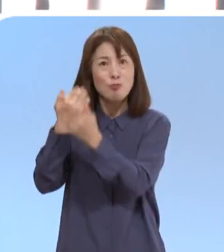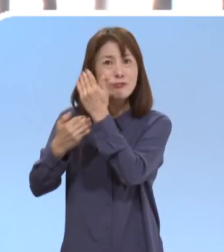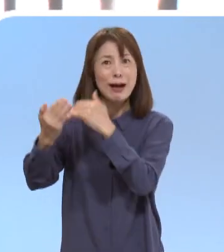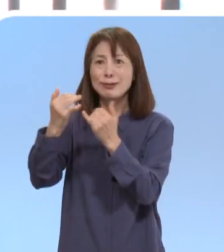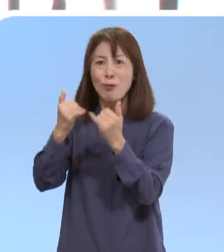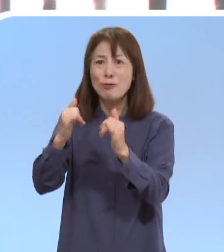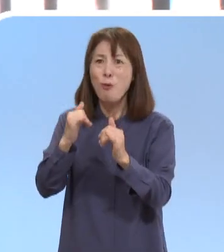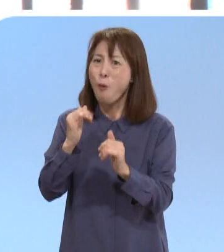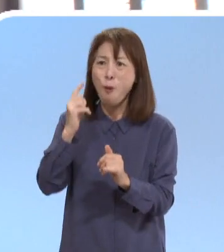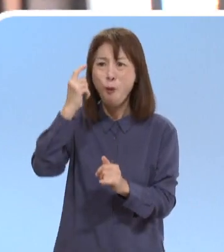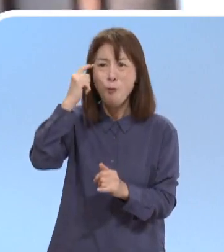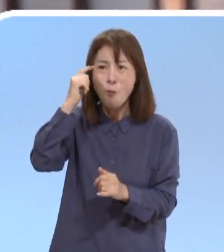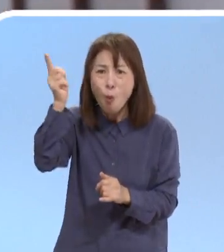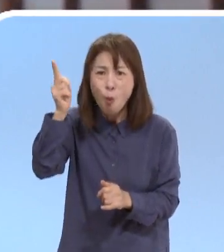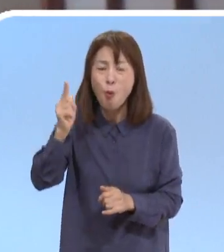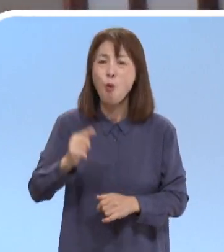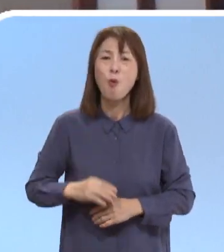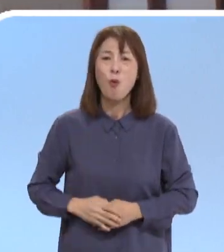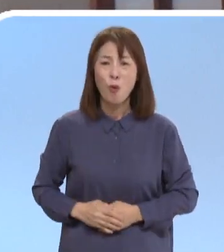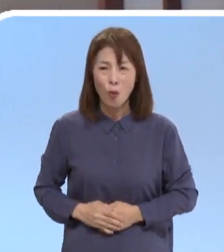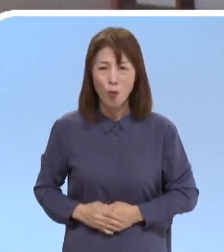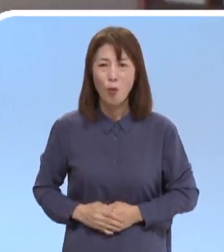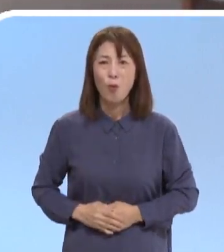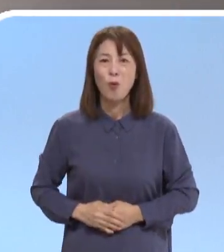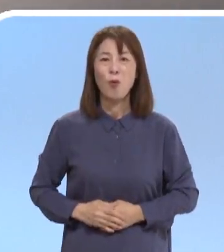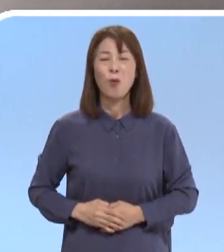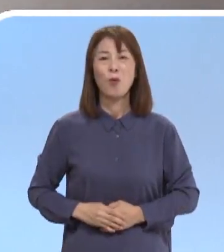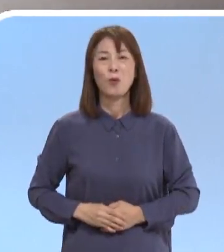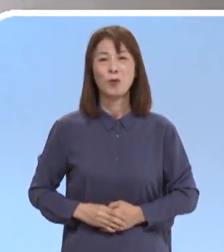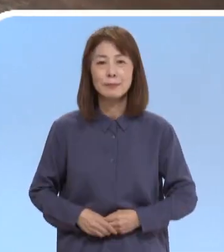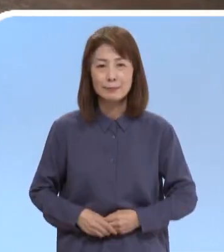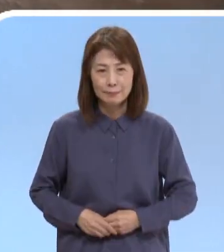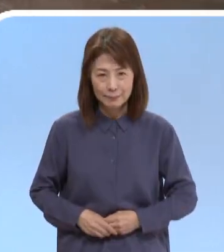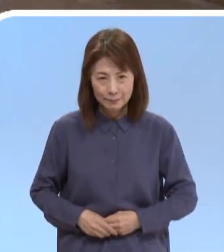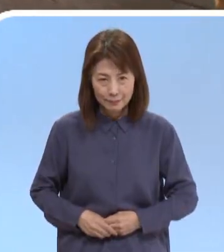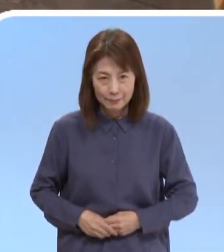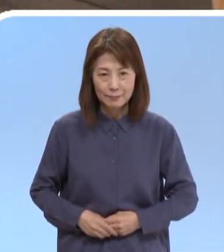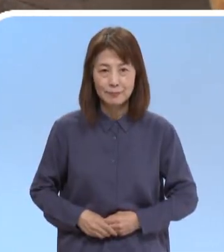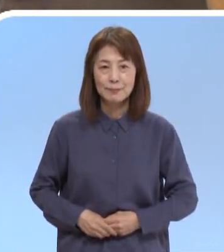ますね。ちょっと昔の人は。